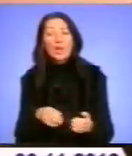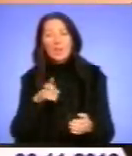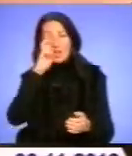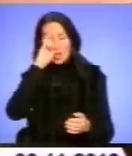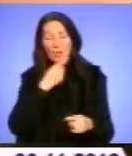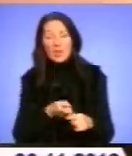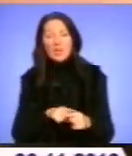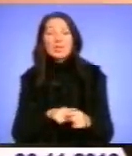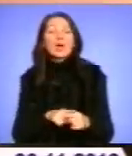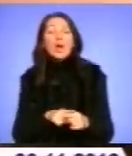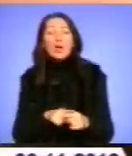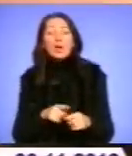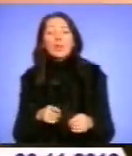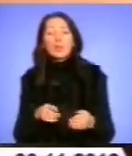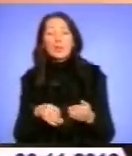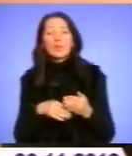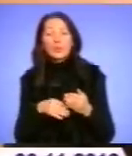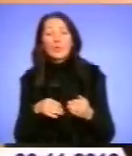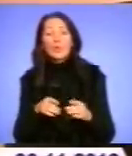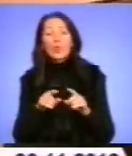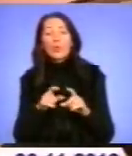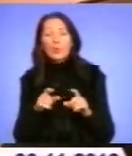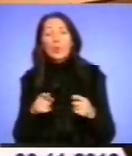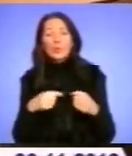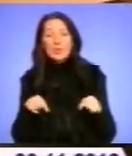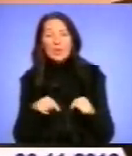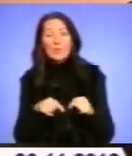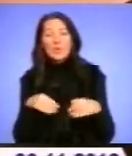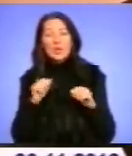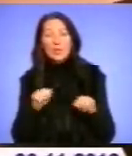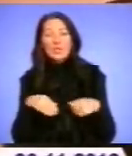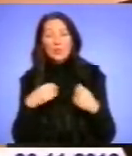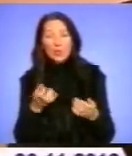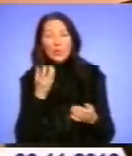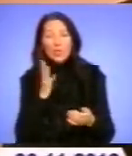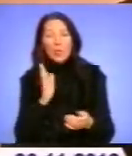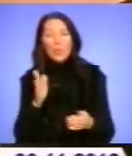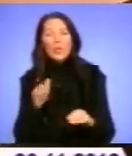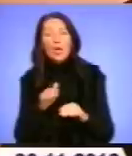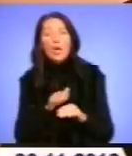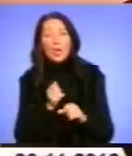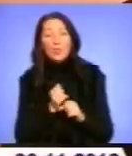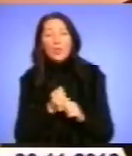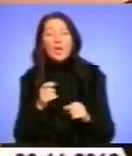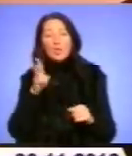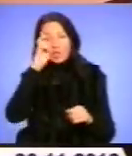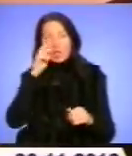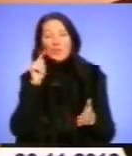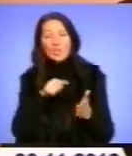концепція дасть можливість, і коли буде розроблена відповідна державна цільова програма, я думаю, що буде вона